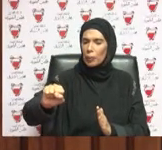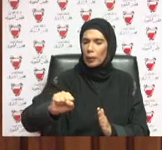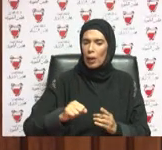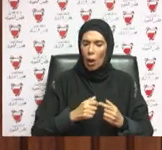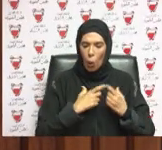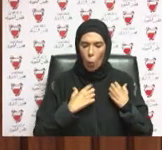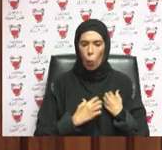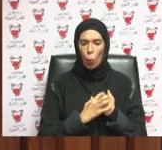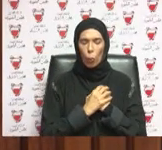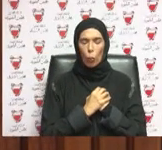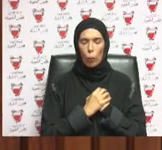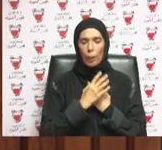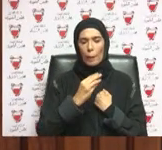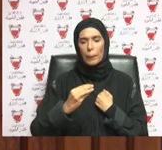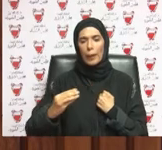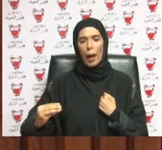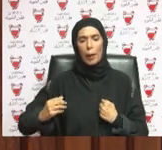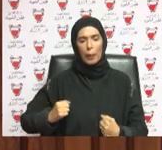قلوب أبناء الوطن،